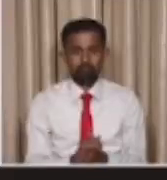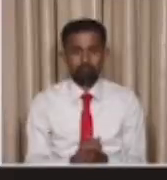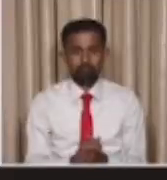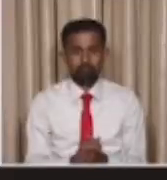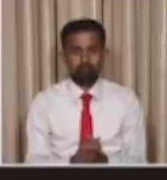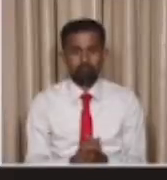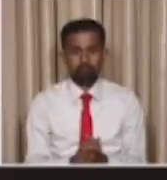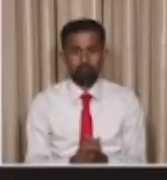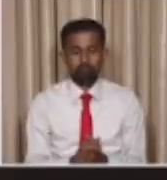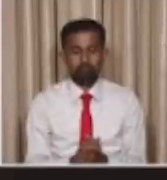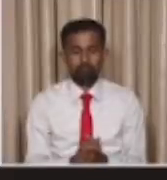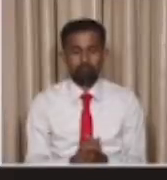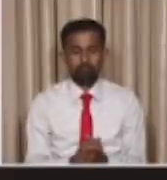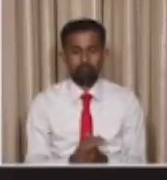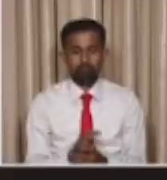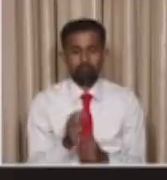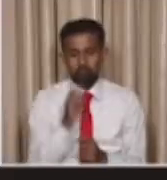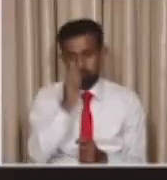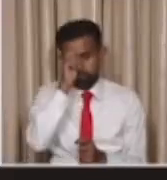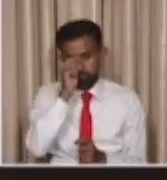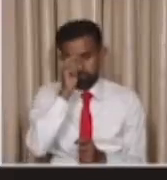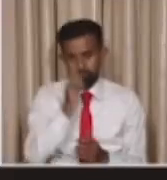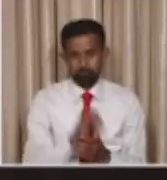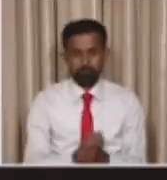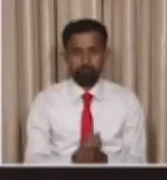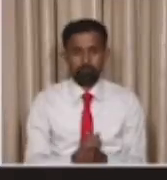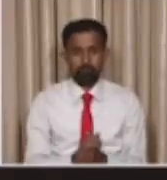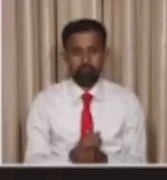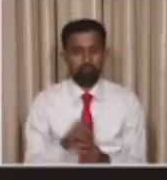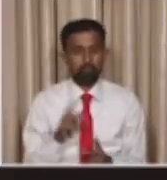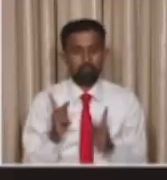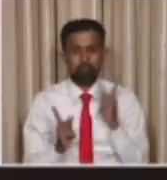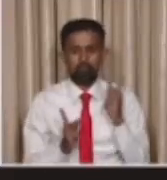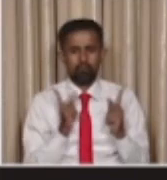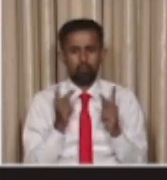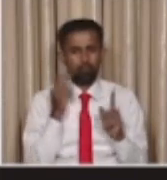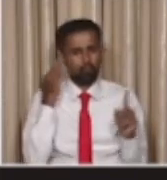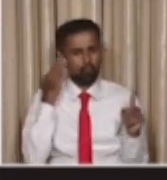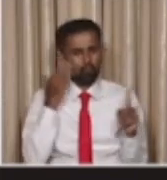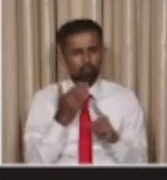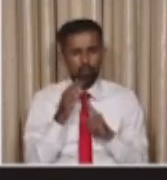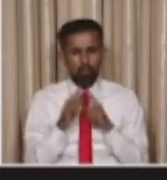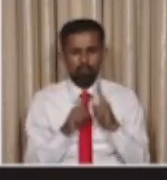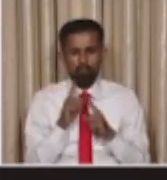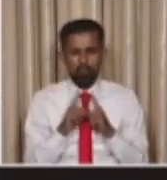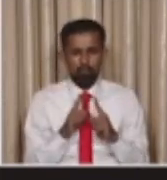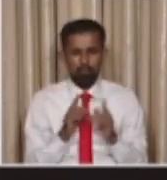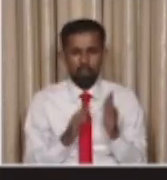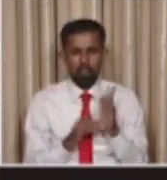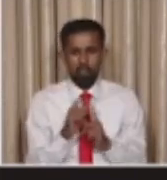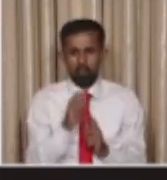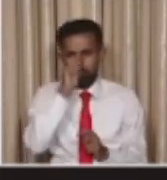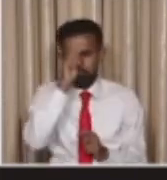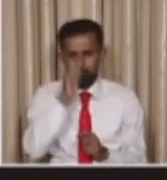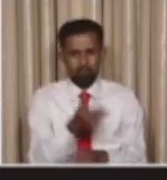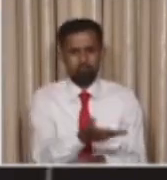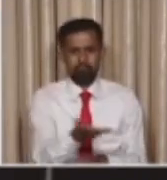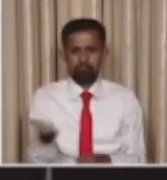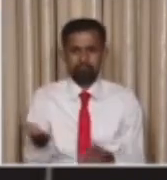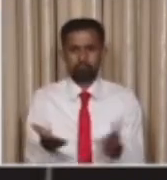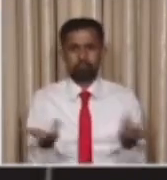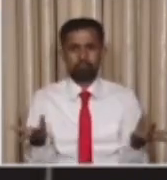ඔව් ගරු සභාපතිතුමනි, ඇත්තටම අද මේ සංචාරක ශේෂය ගැන කතා කරනකොට සංචාරක ඇමතිවරයාවත් මේ ගරු සභාවේ